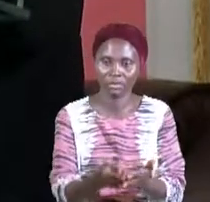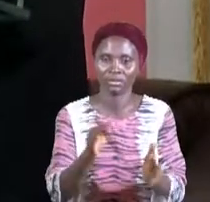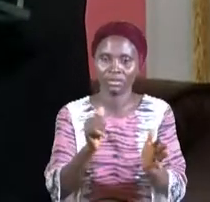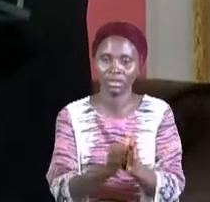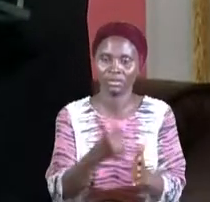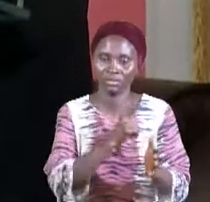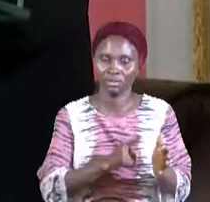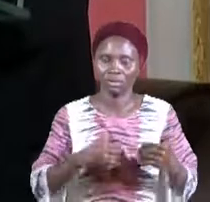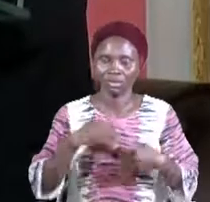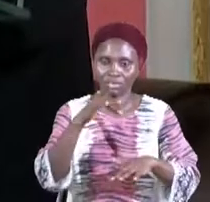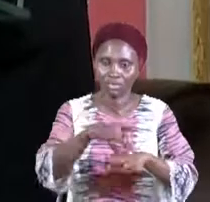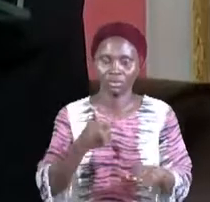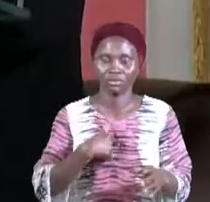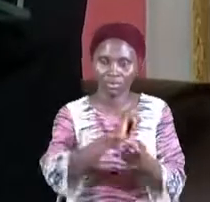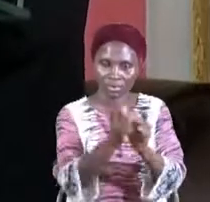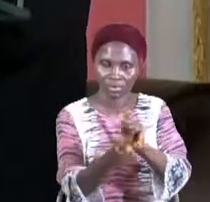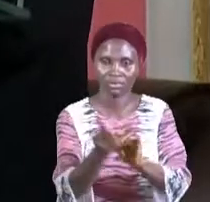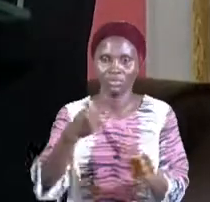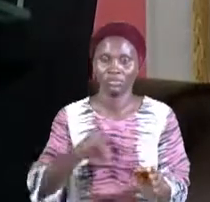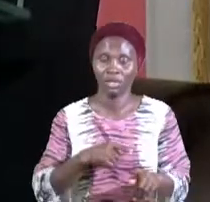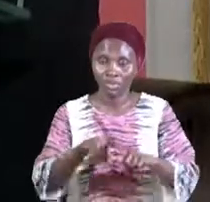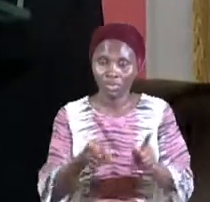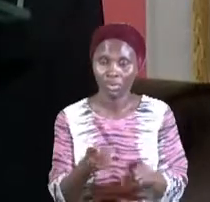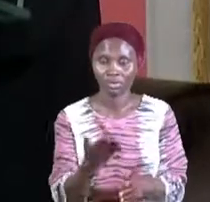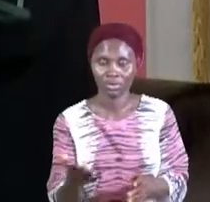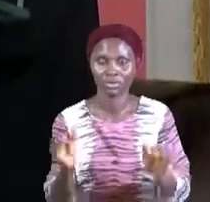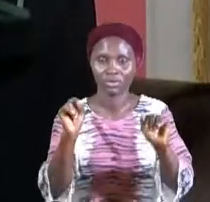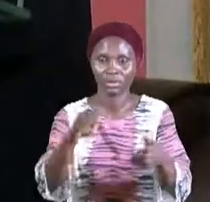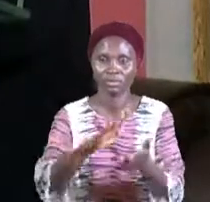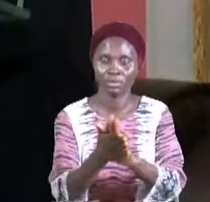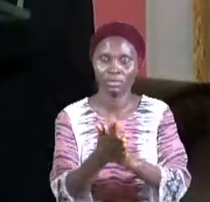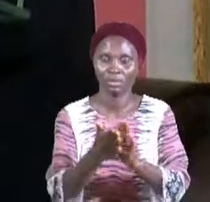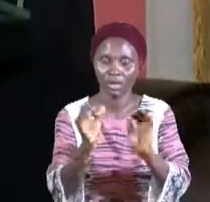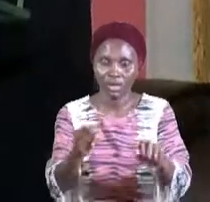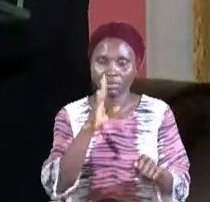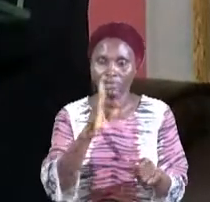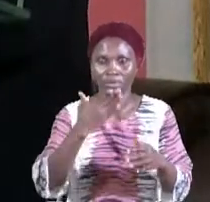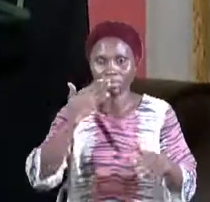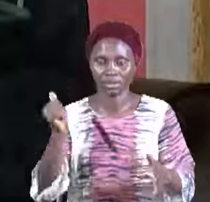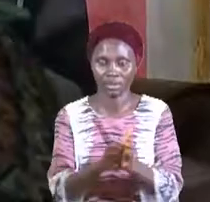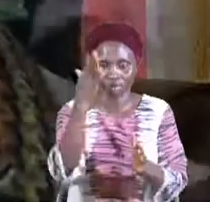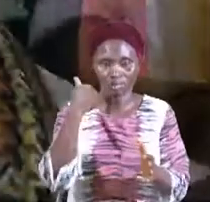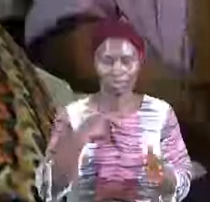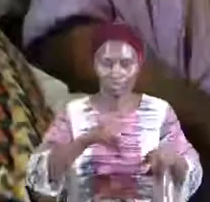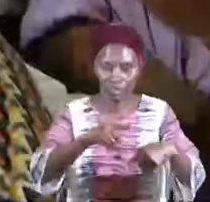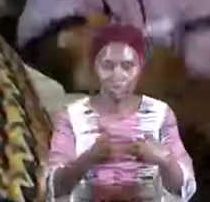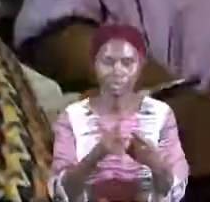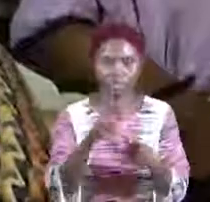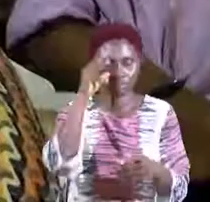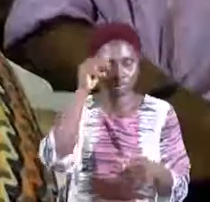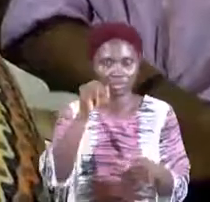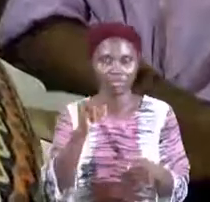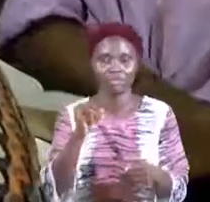transformé. Mais les choses peuvent être meilleures. C'est pourquoi nous retournons à lui la deuxième fois pour une seconde